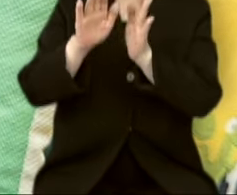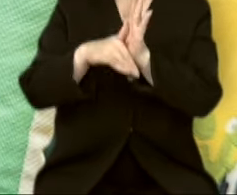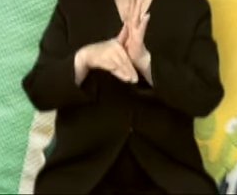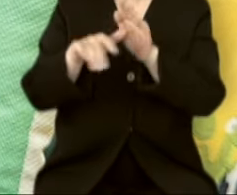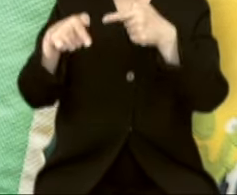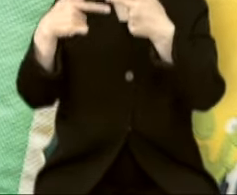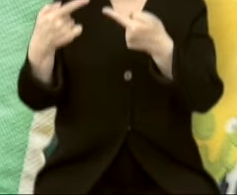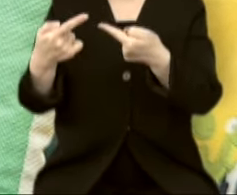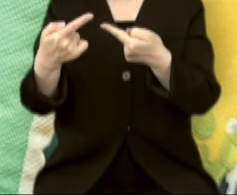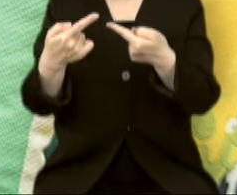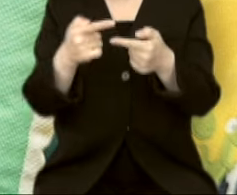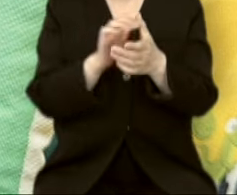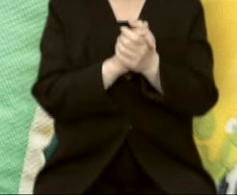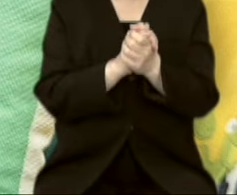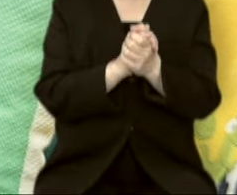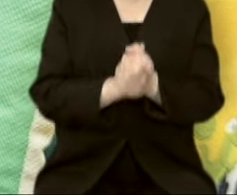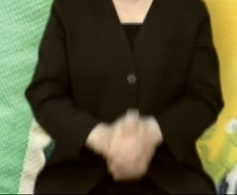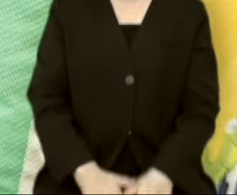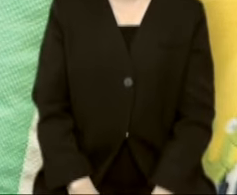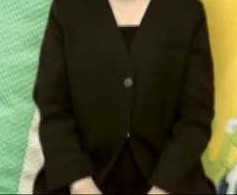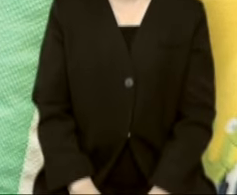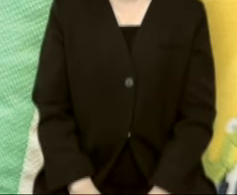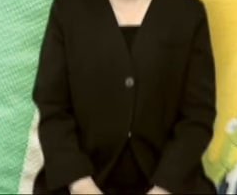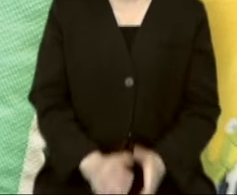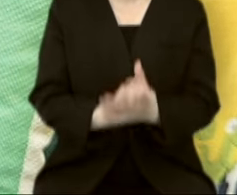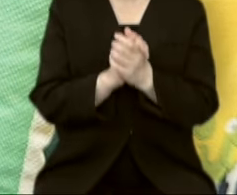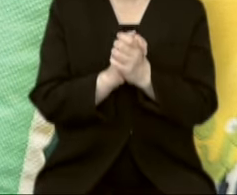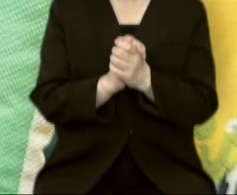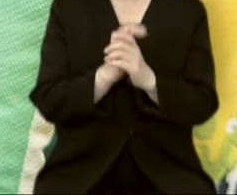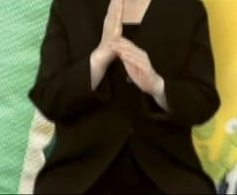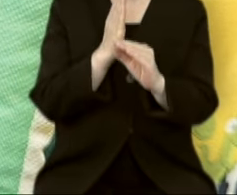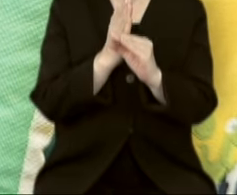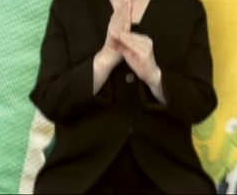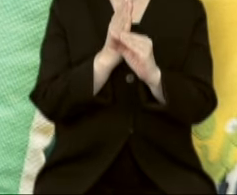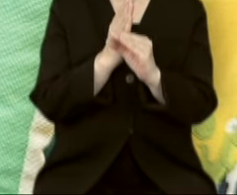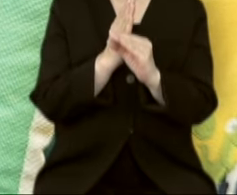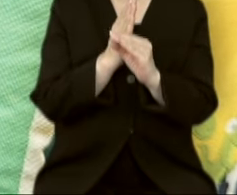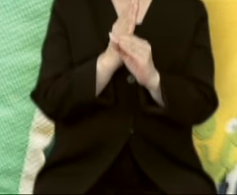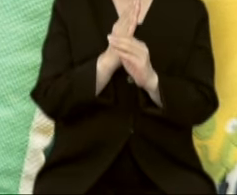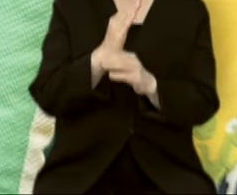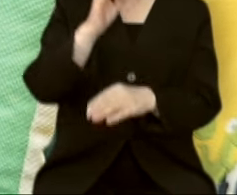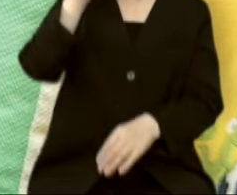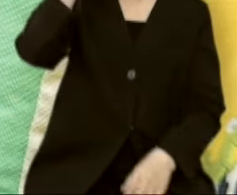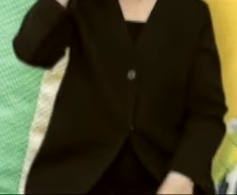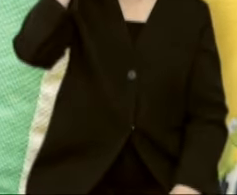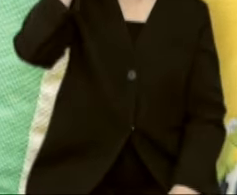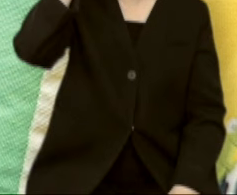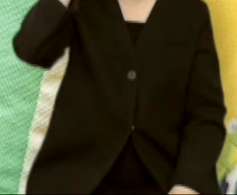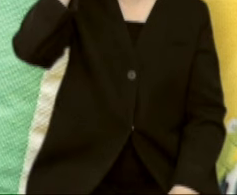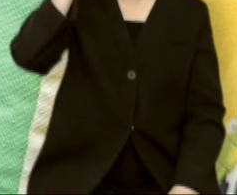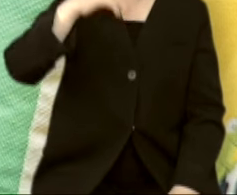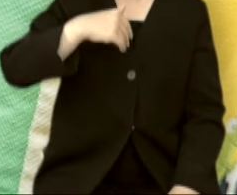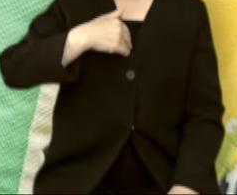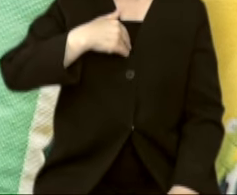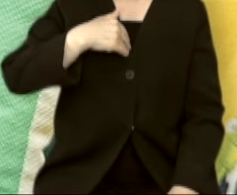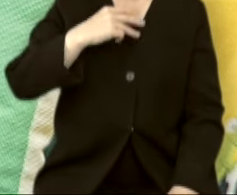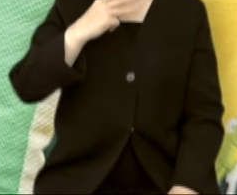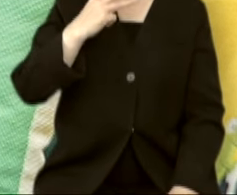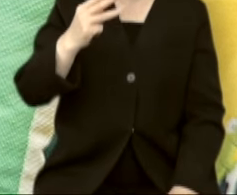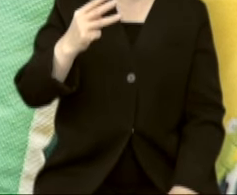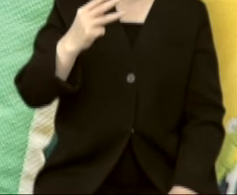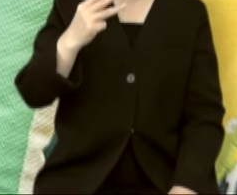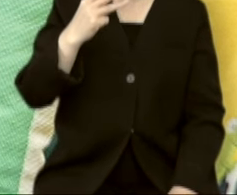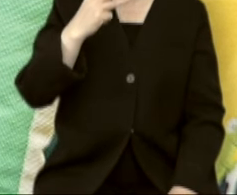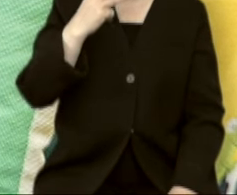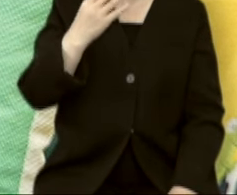강대상에 앉아서 이제 기도를 했어요. 그러니까 기도를 하는 중에 전혀 생각하지도 못했는데 제가 한 3살이나 한